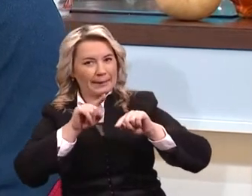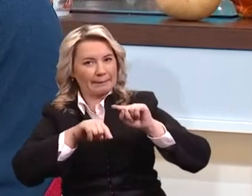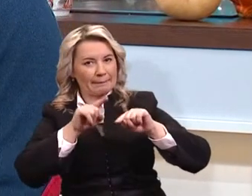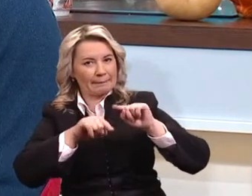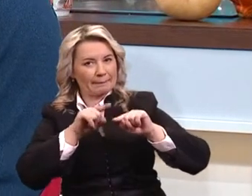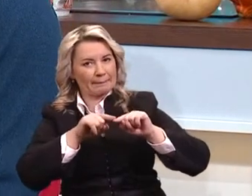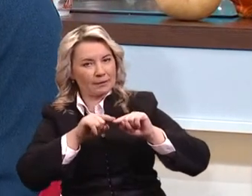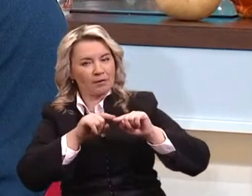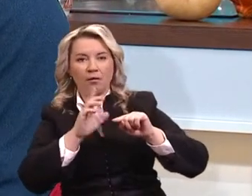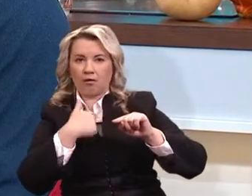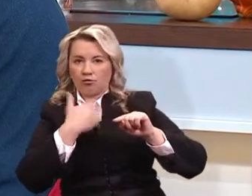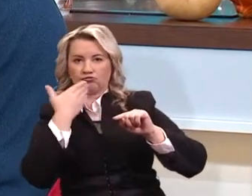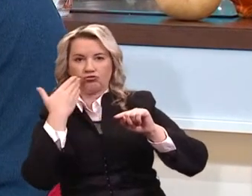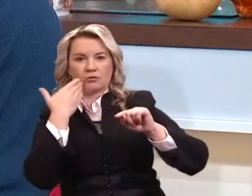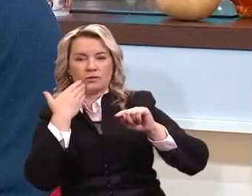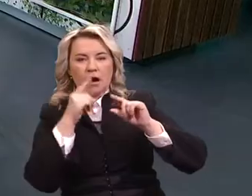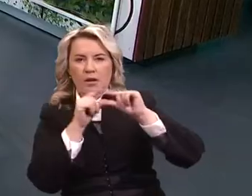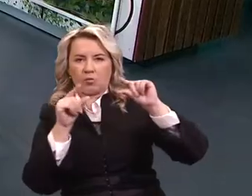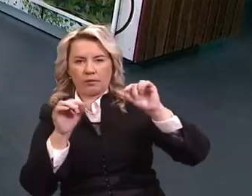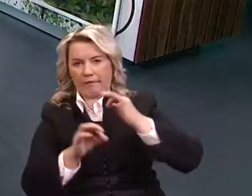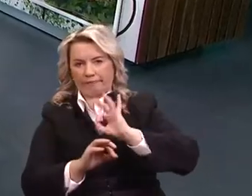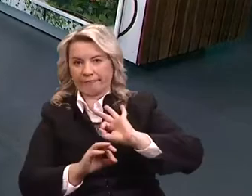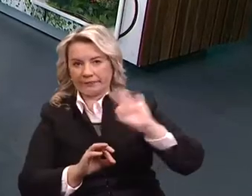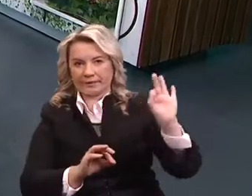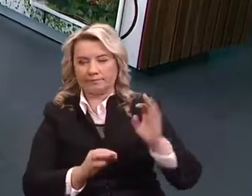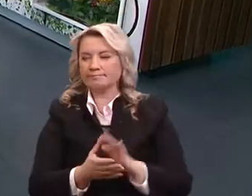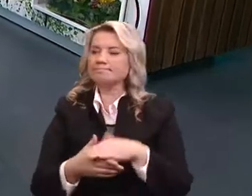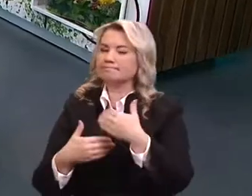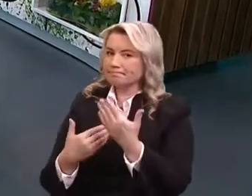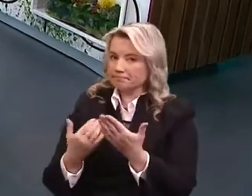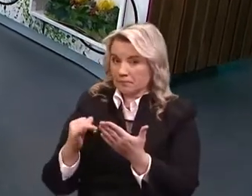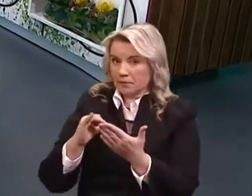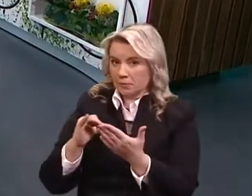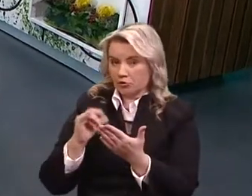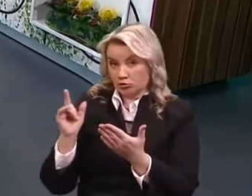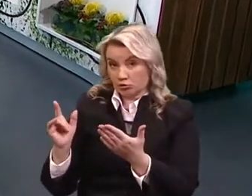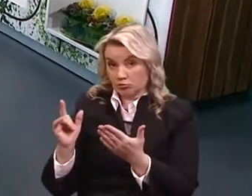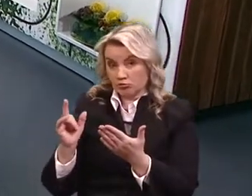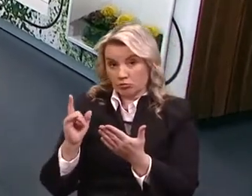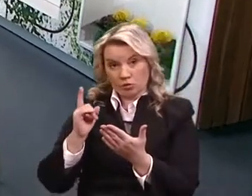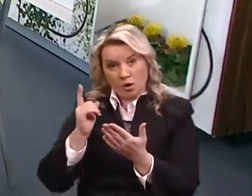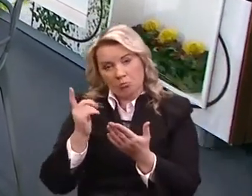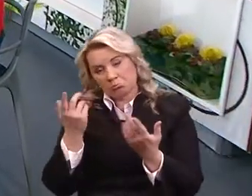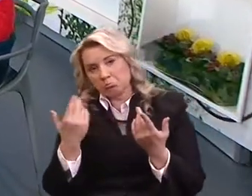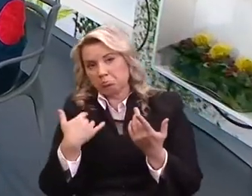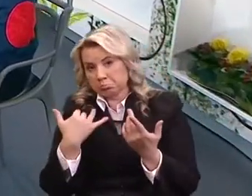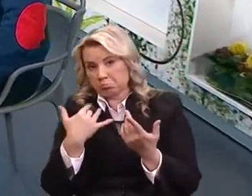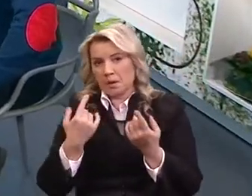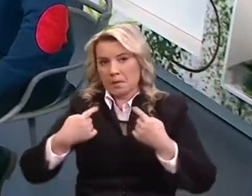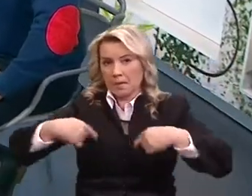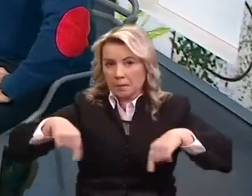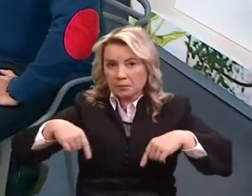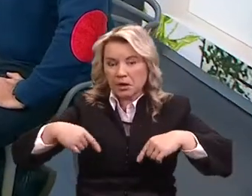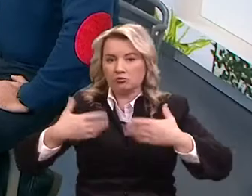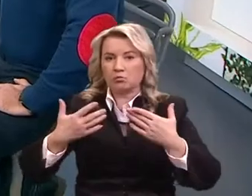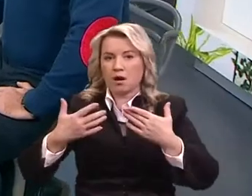platebních mechanismů. Prostě my jsme v tomhle obrovsky pokrokoví. A když to tedy takhle říkáte, tak znamená to, že bát se třeba nákupů přes internet z jiných zemí než